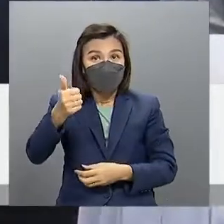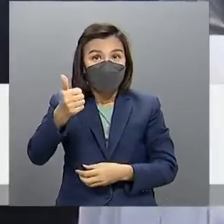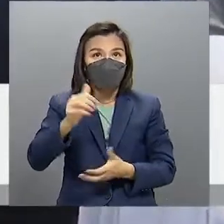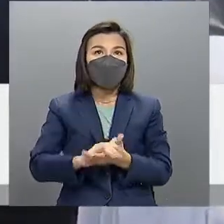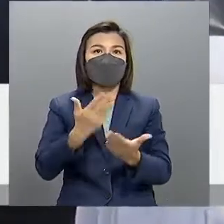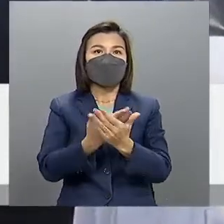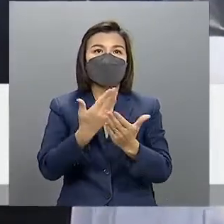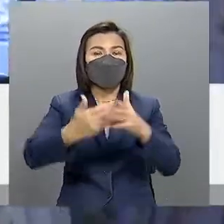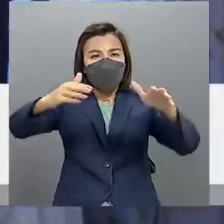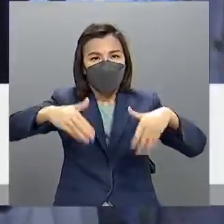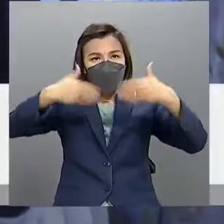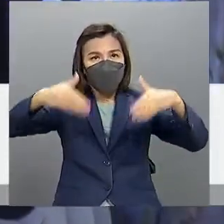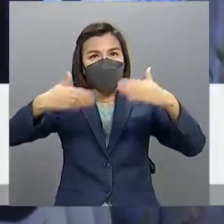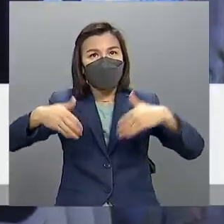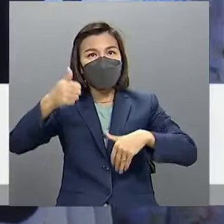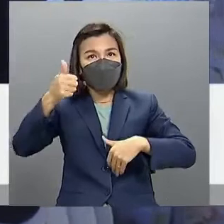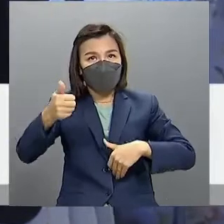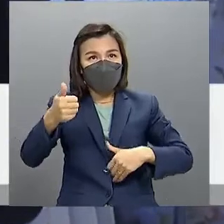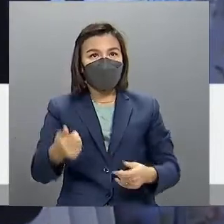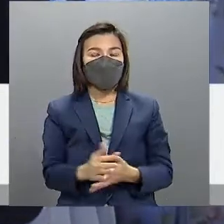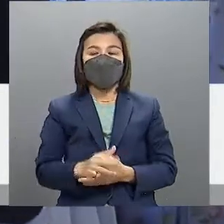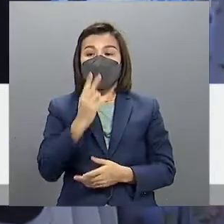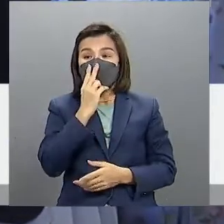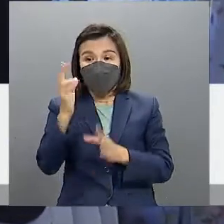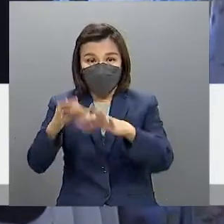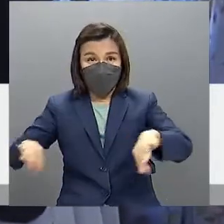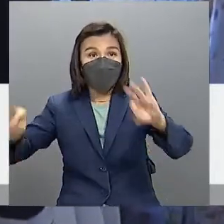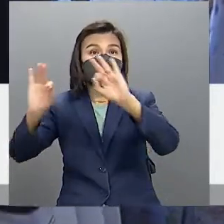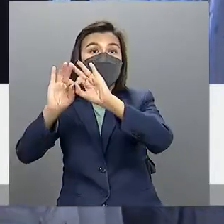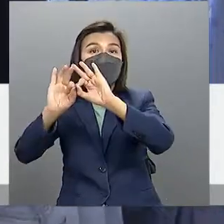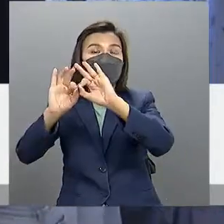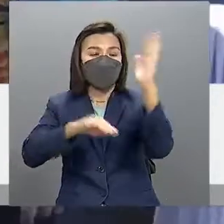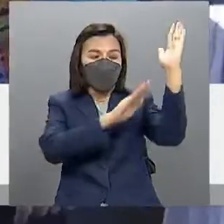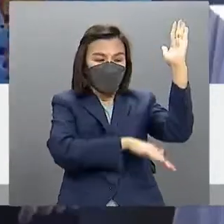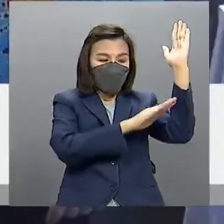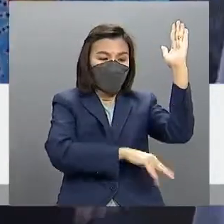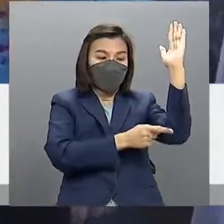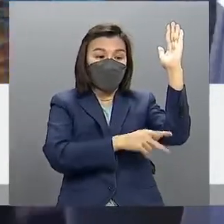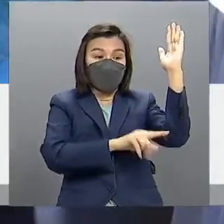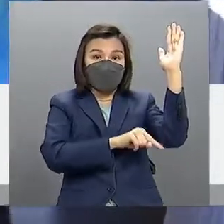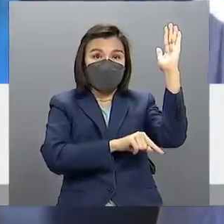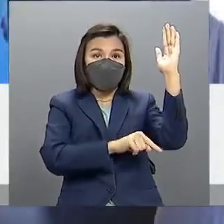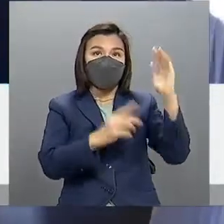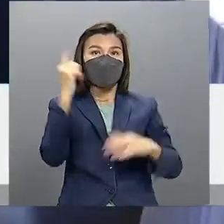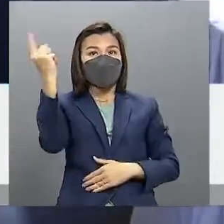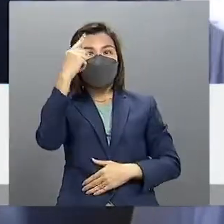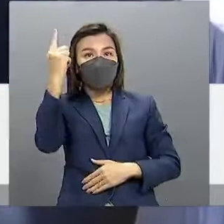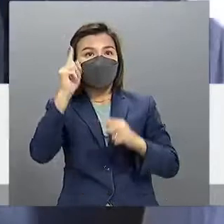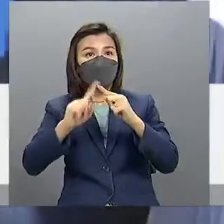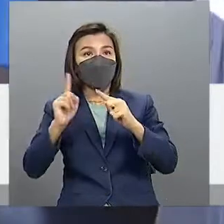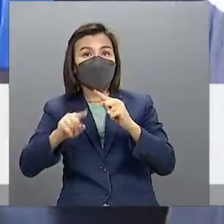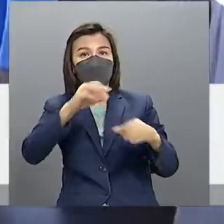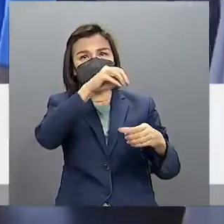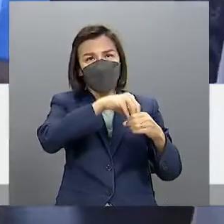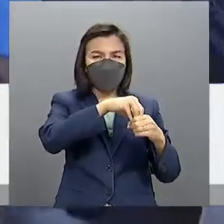ทางจังหวัดจันทบุรีเล็งเห็นความสำคัญของตลาดและภูเก็ตก็เป็นอีกจังหวัดหนึ่งที่มีกลุ่มลูกค้าชาวต่างชาตินิยมเครื่อง